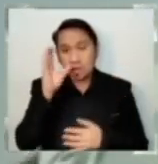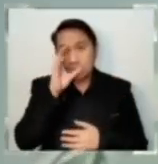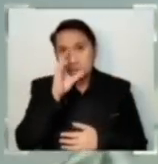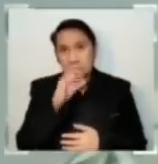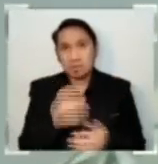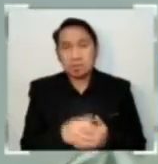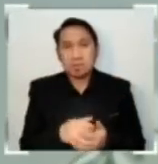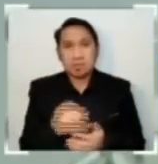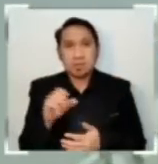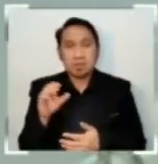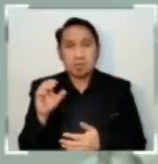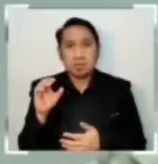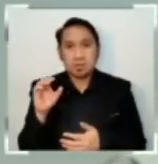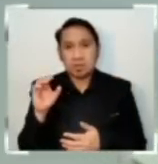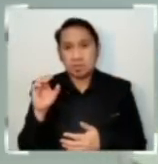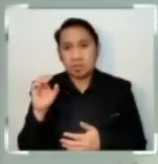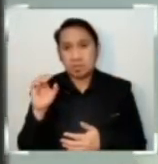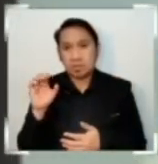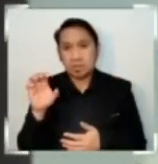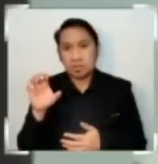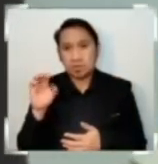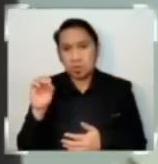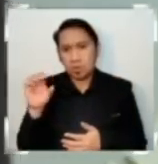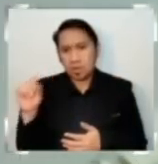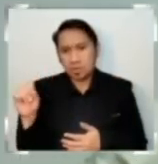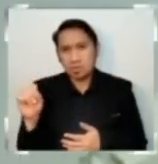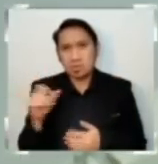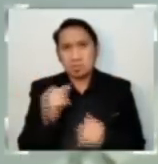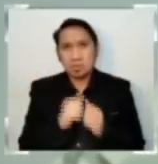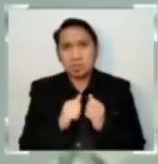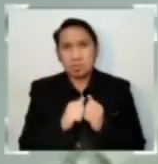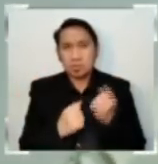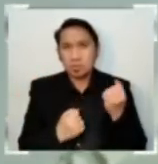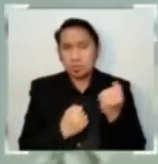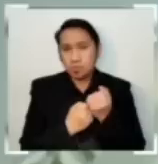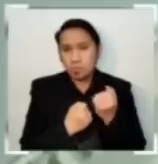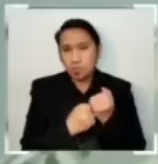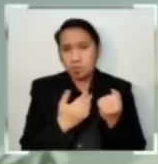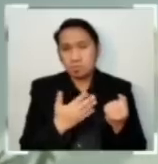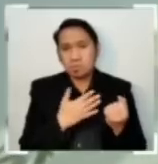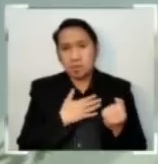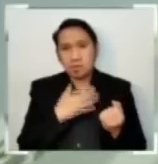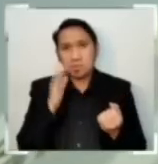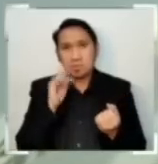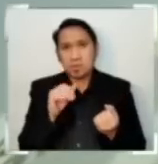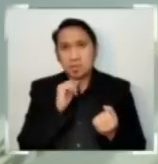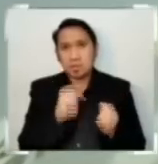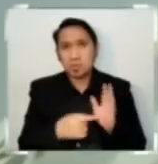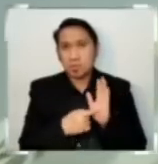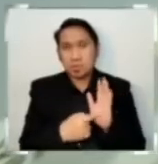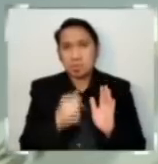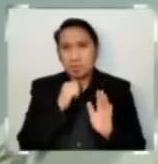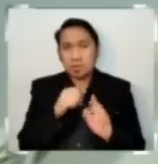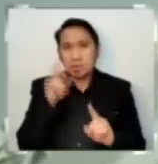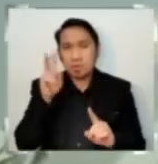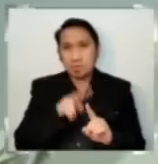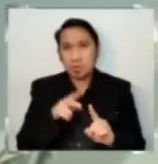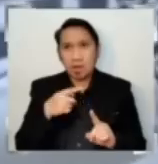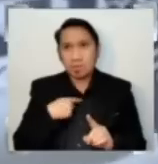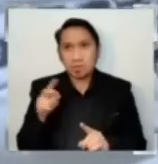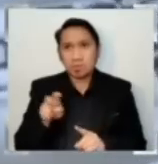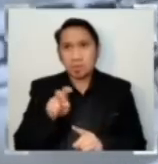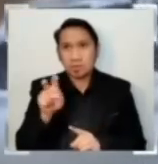ba yun? Support daw para sa kapatid ko na documents. Eh hindi ko naman po kailangan yun sir. Hindi ko in-applyan yun. Tourist po ang in-applyan ko. Tourist